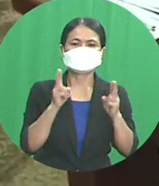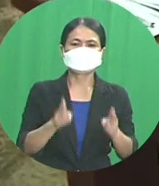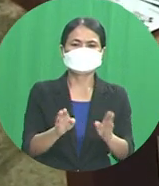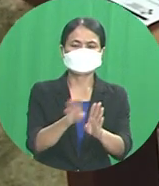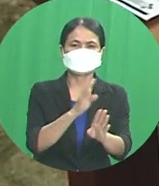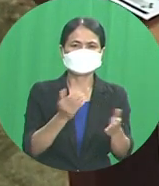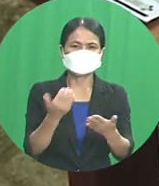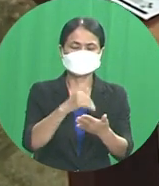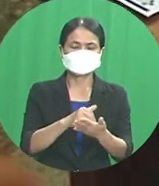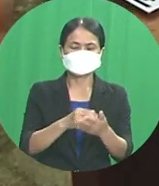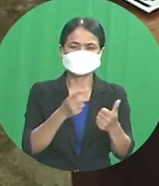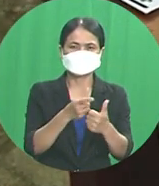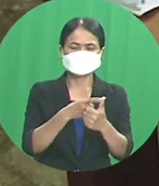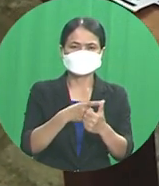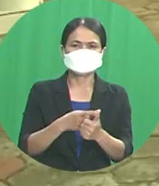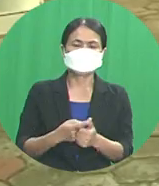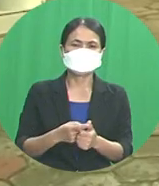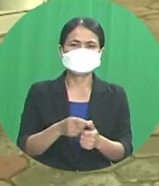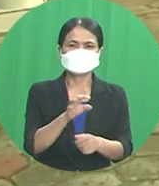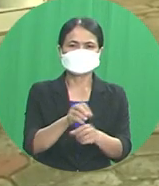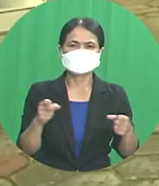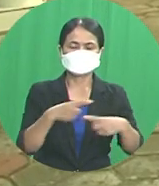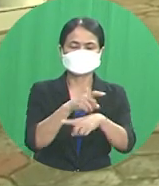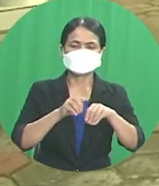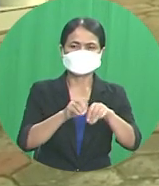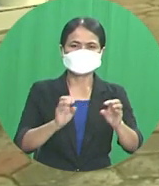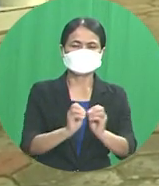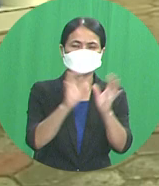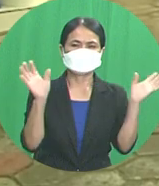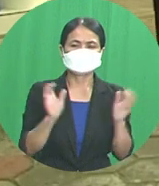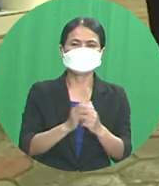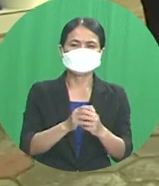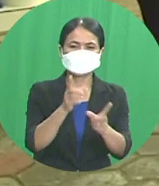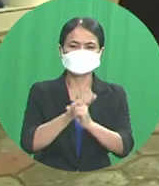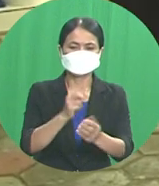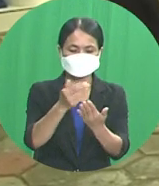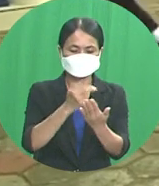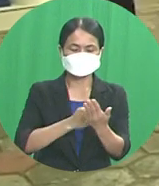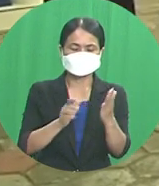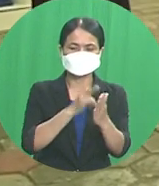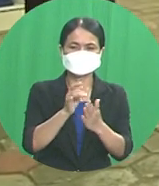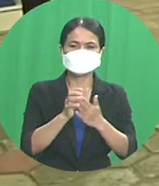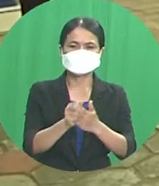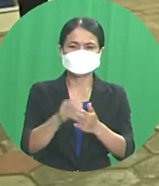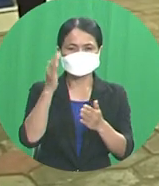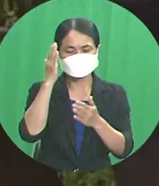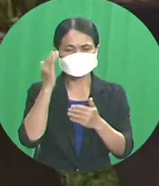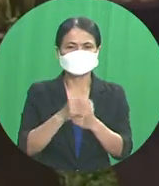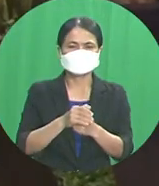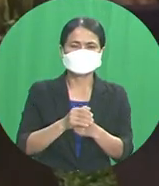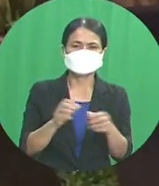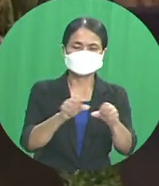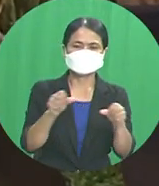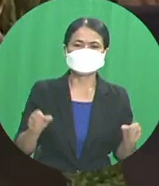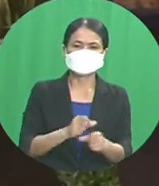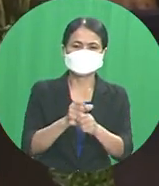បើកទ្វារឡើងវិញជាលើកដំបូងចាប់តាំងពីរោគរាតត្បាតបានផ្ទុះឡើងយោងតាមតំណណីពីរដ្ឋាភិបាលបានឲ្យដឹងថានៅតំ